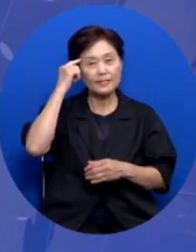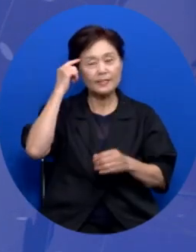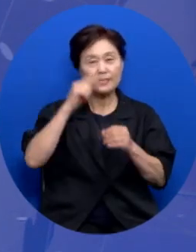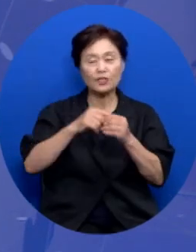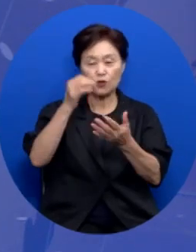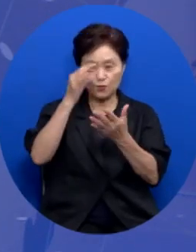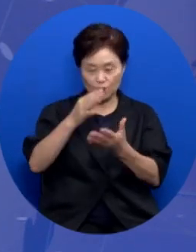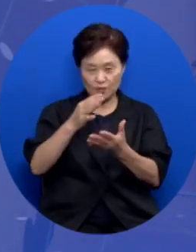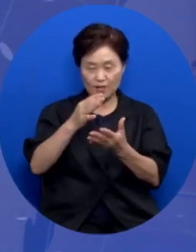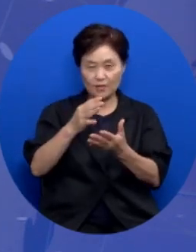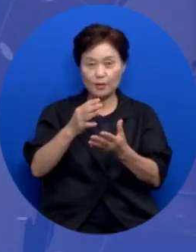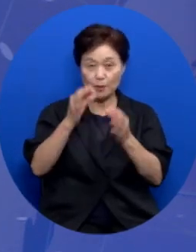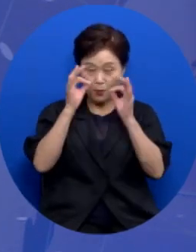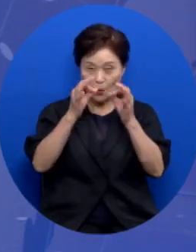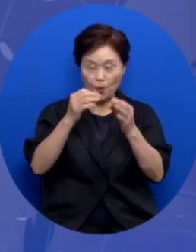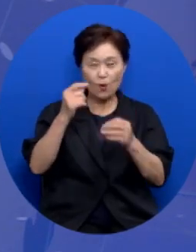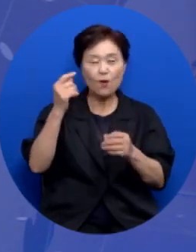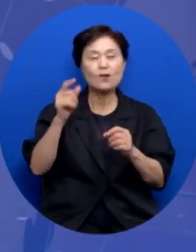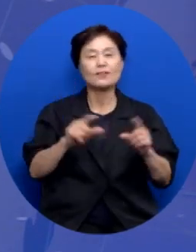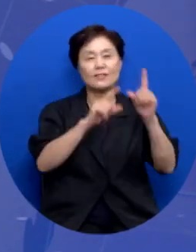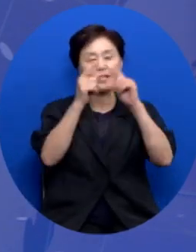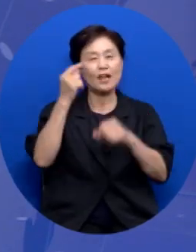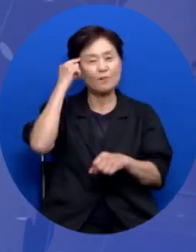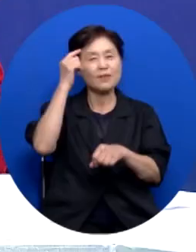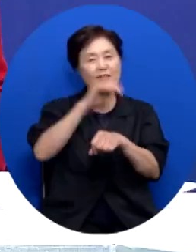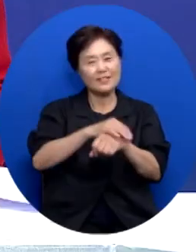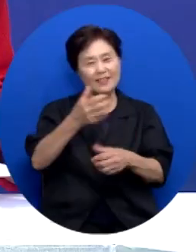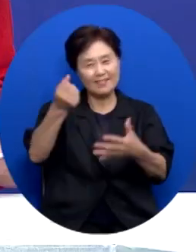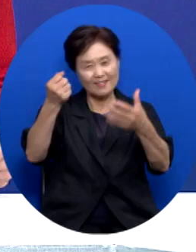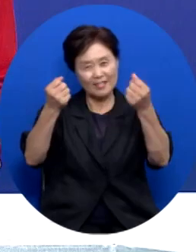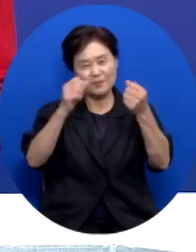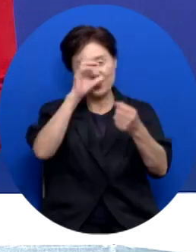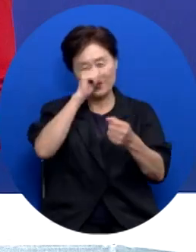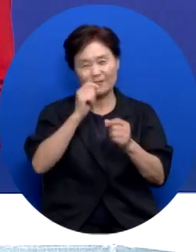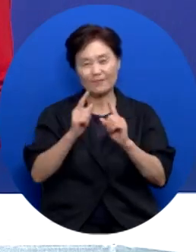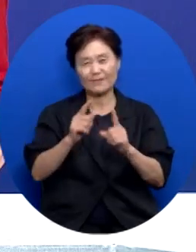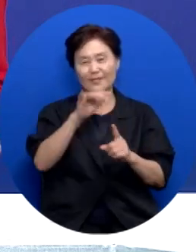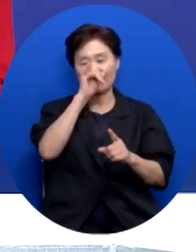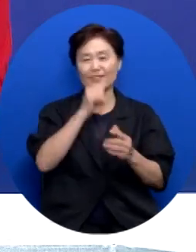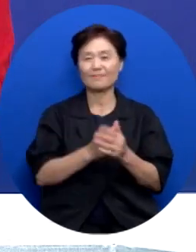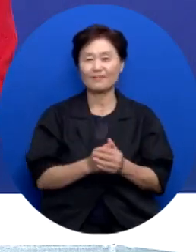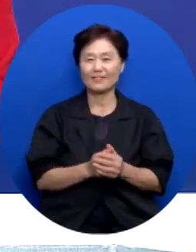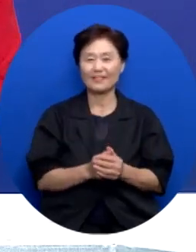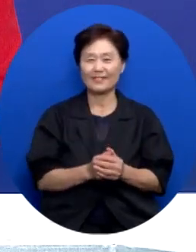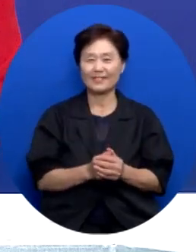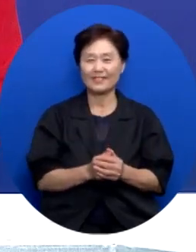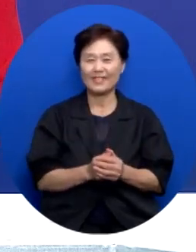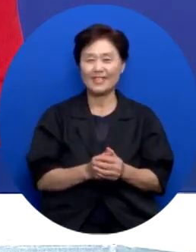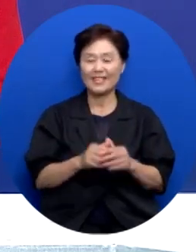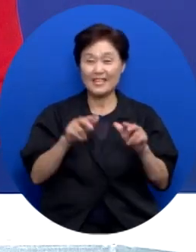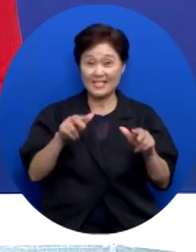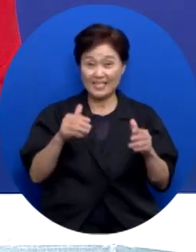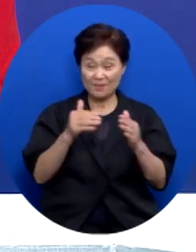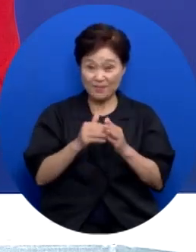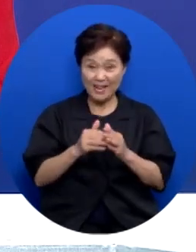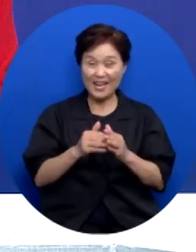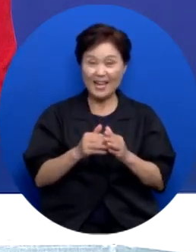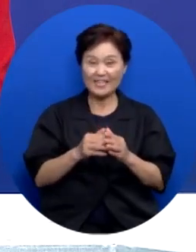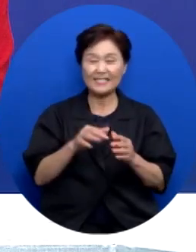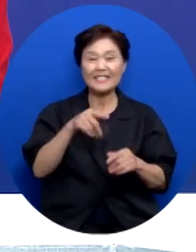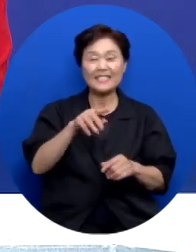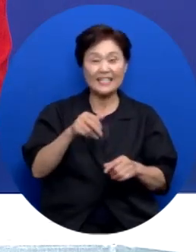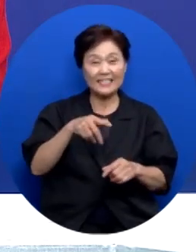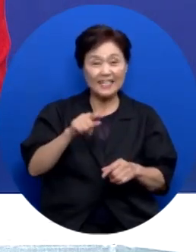삶의 지혜 얻으면 좋겠다 이렇게 말했습니다 오늘 말씀 여기까지 듣겠습니다 지금까지 국민일보